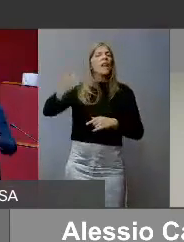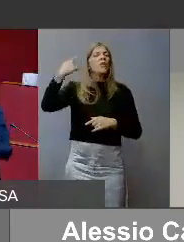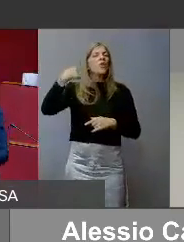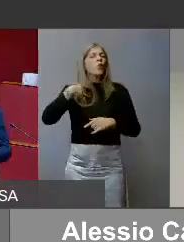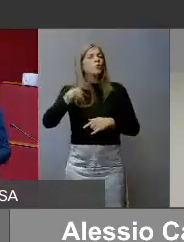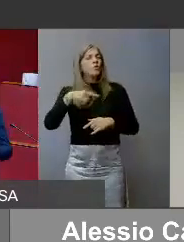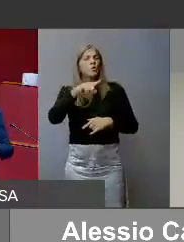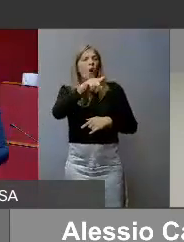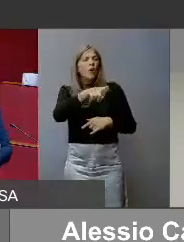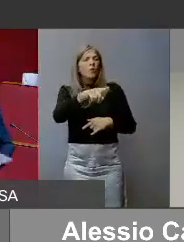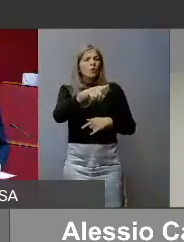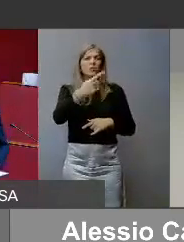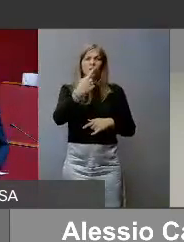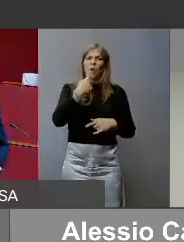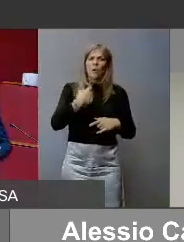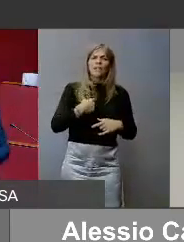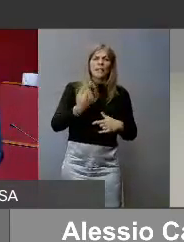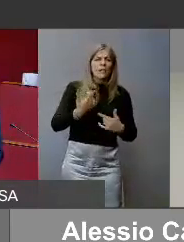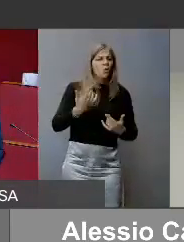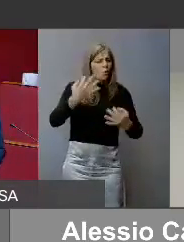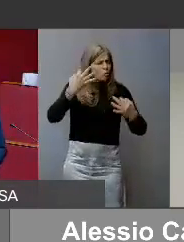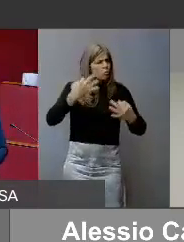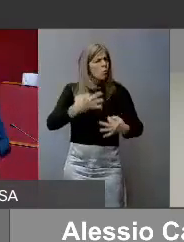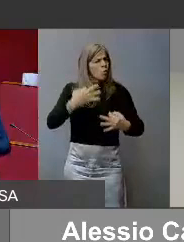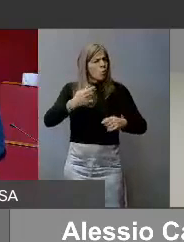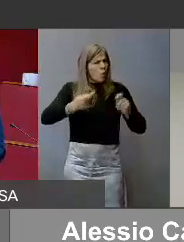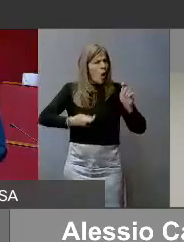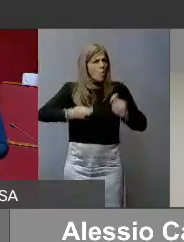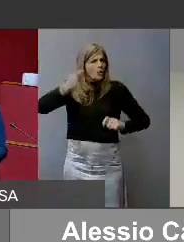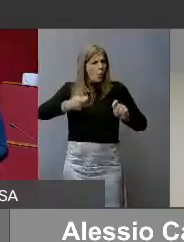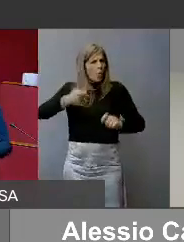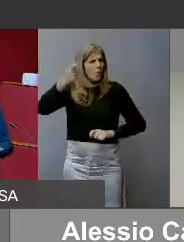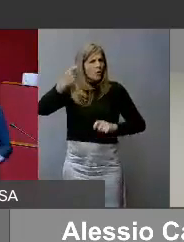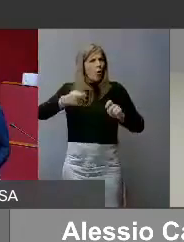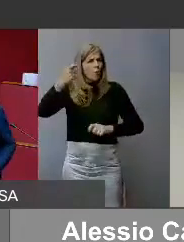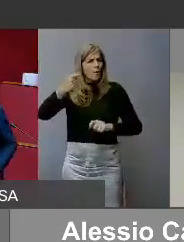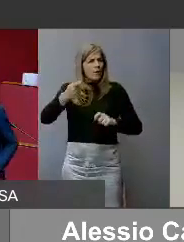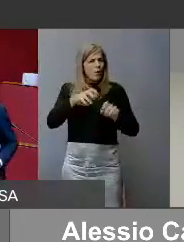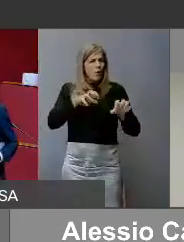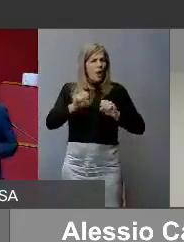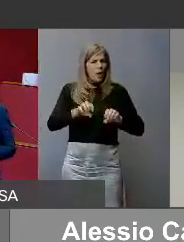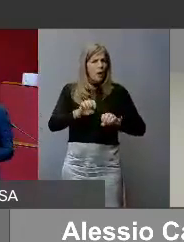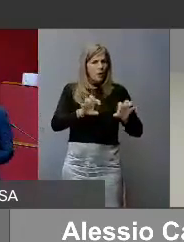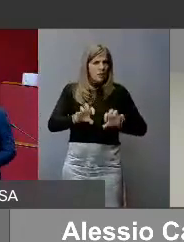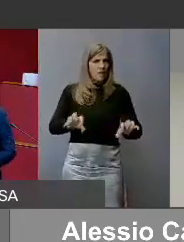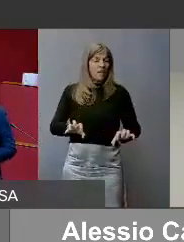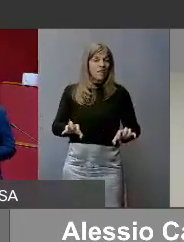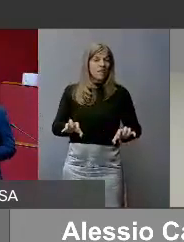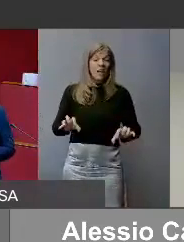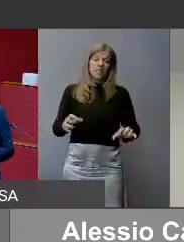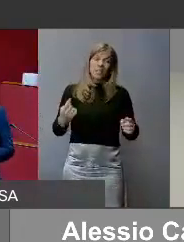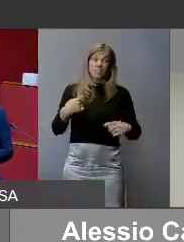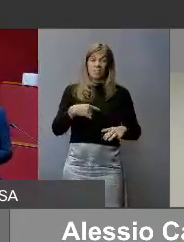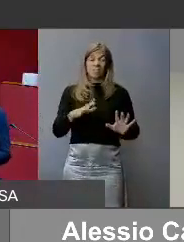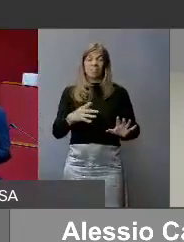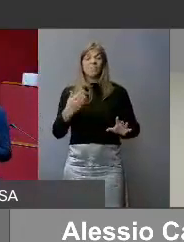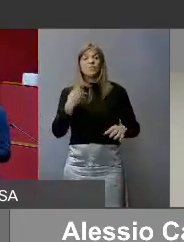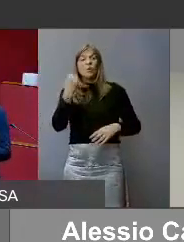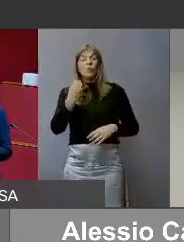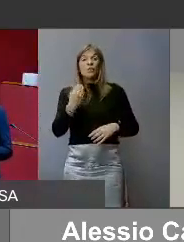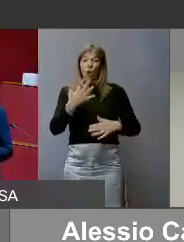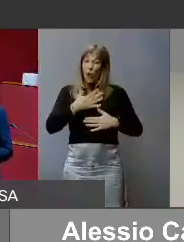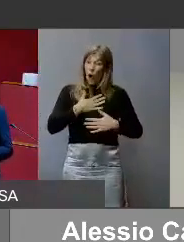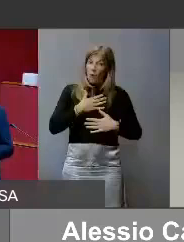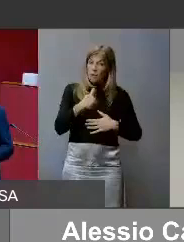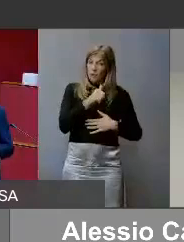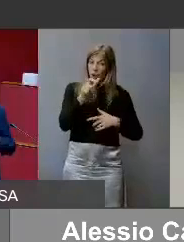che era certo un aumento della raccolta differenziata per il 2020 nel 2020 ha chiuso addirittura in discesa io non penso che sia colpa solo dei cittadini io